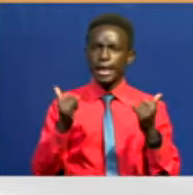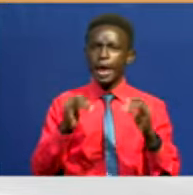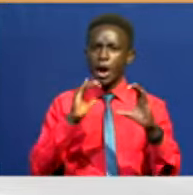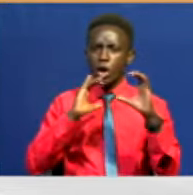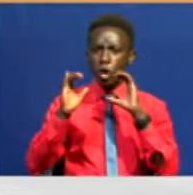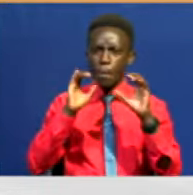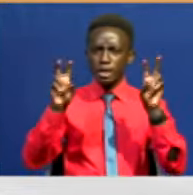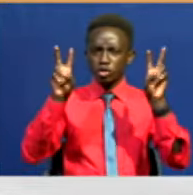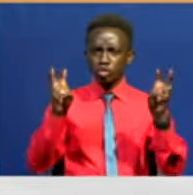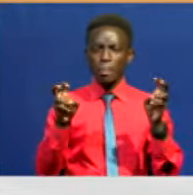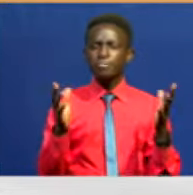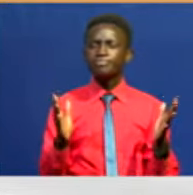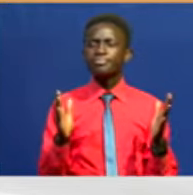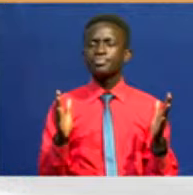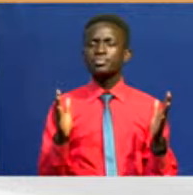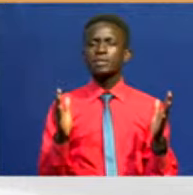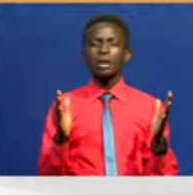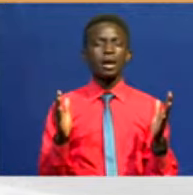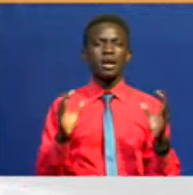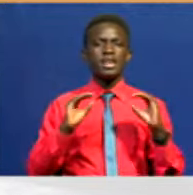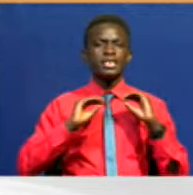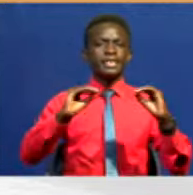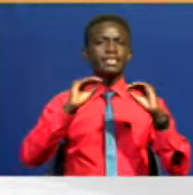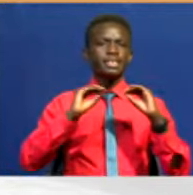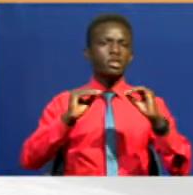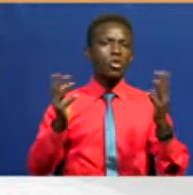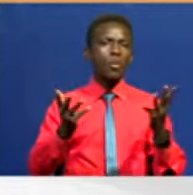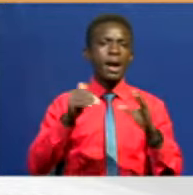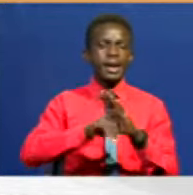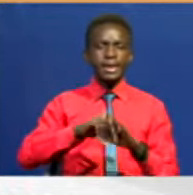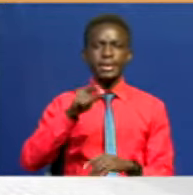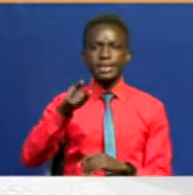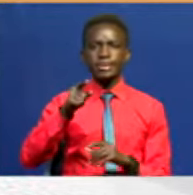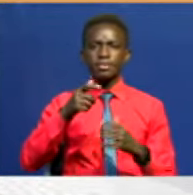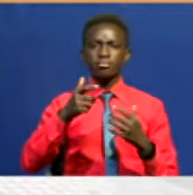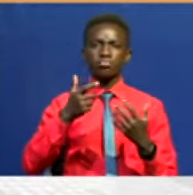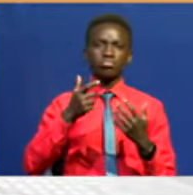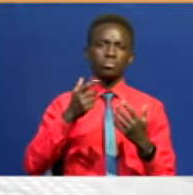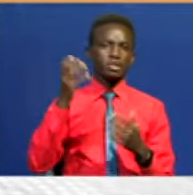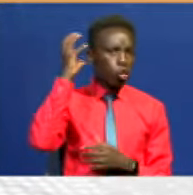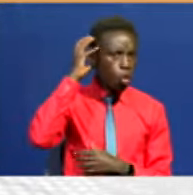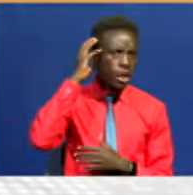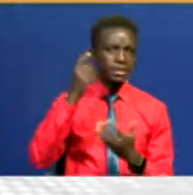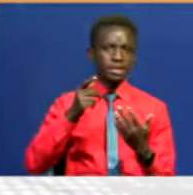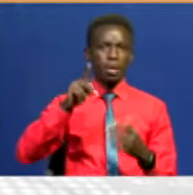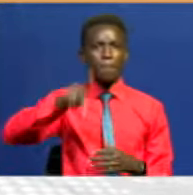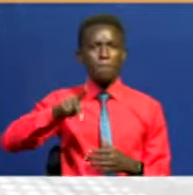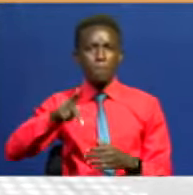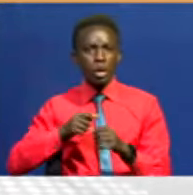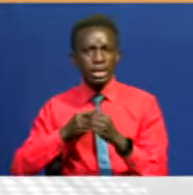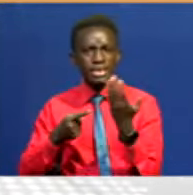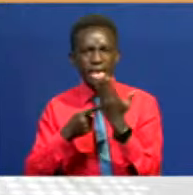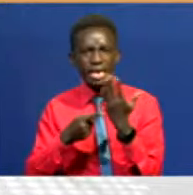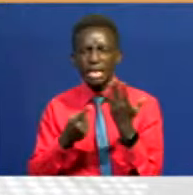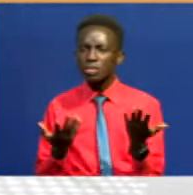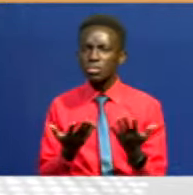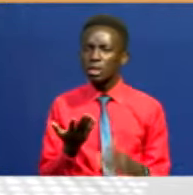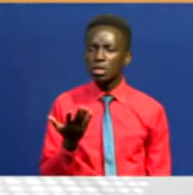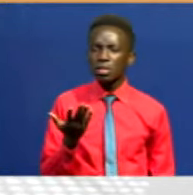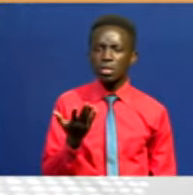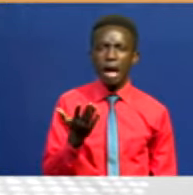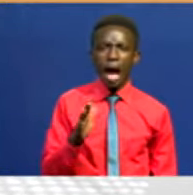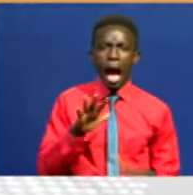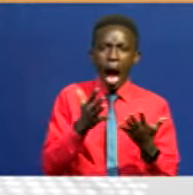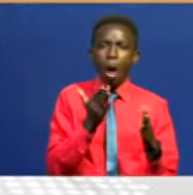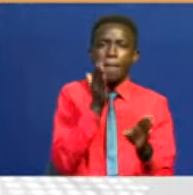na yale mafunzo ambayo yanatolewa katika hivi vyuo vya kiufundi na jinsi ambavyo yanasaidia katika ujenzi wa taifa. Manake